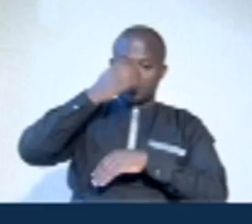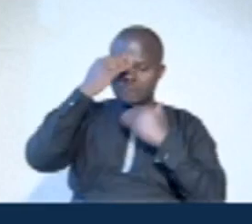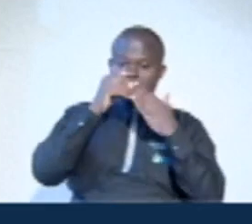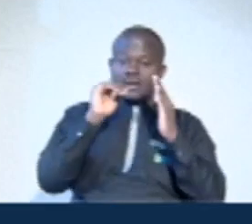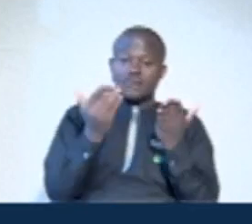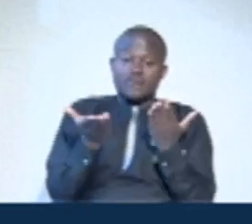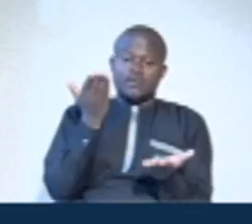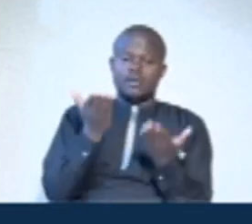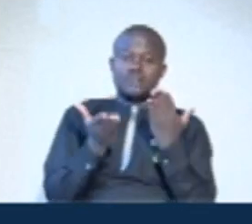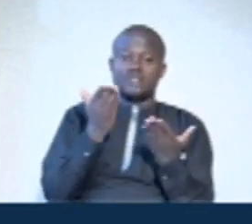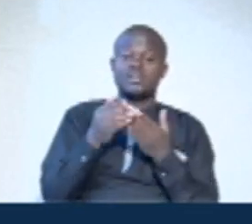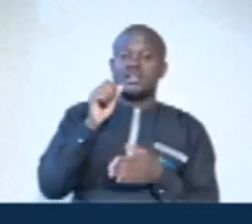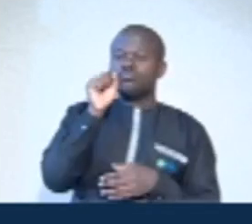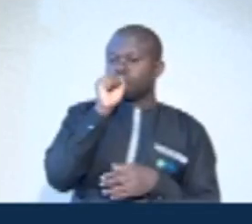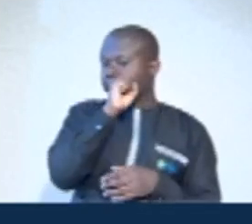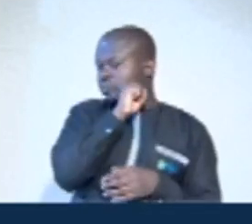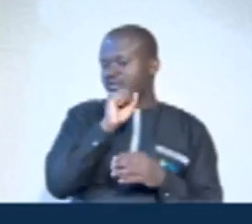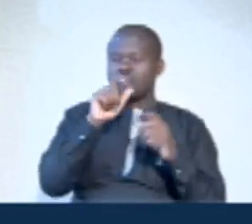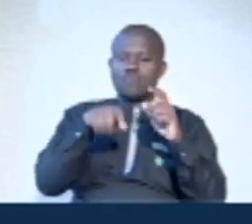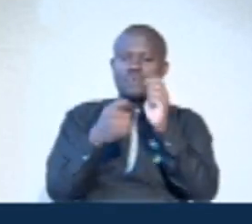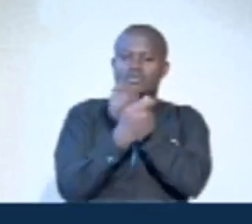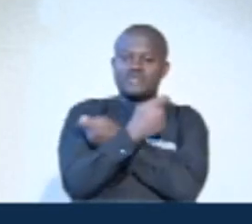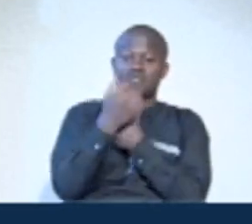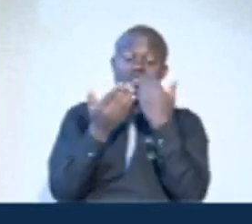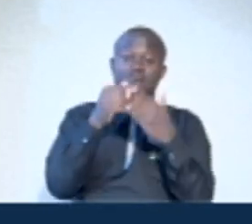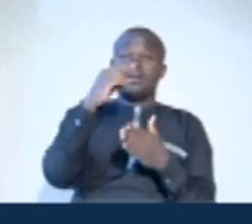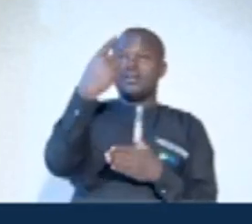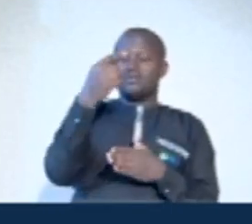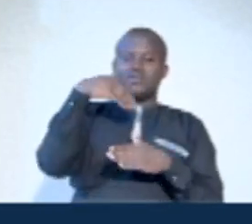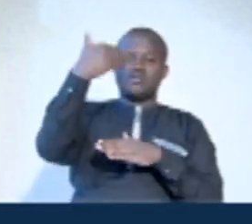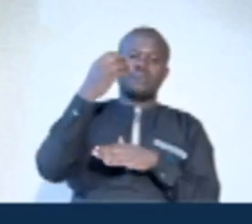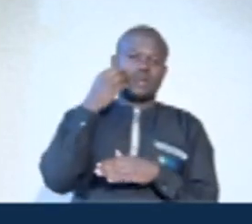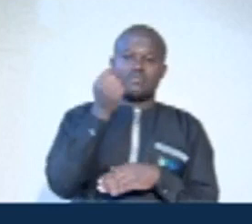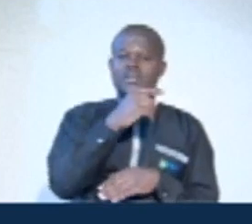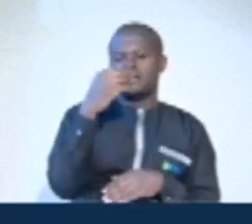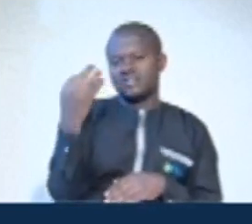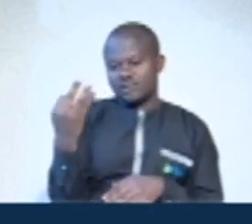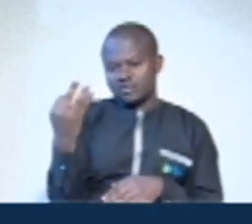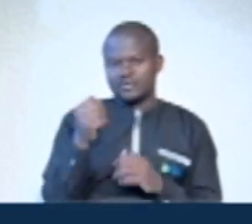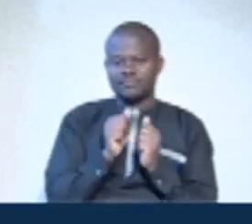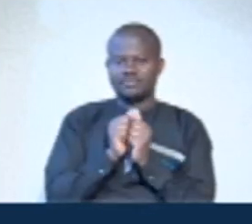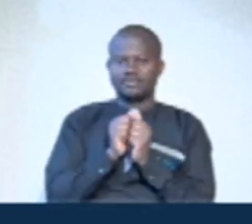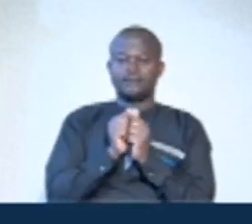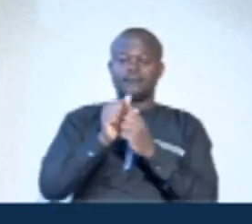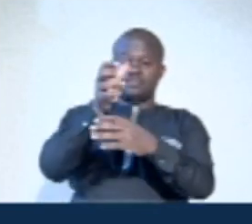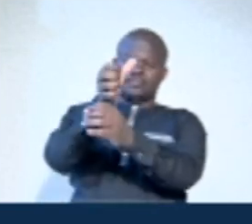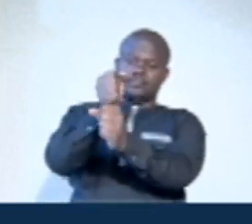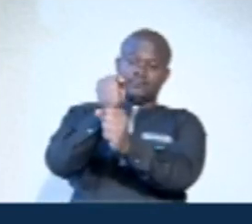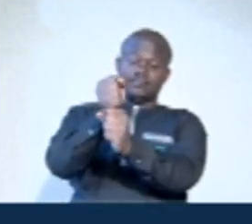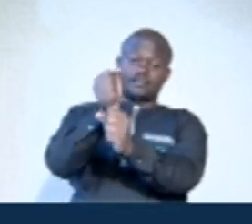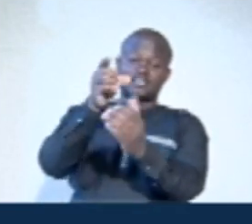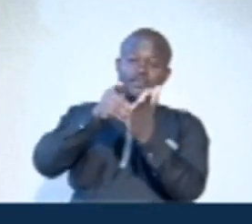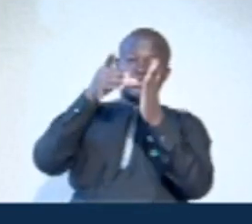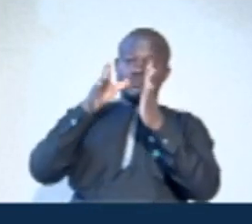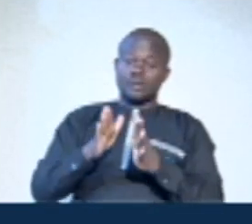nibura uburaso bw'amenyo ugomba kubihindura nibura rimwe buri nyuma y'amezi atatu. Urugaga rw'abaganga b'indwara zo mu